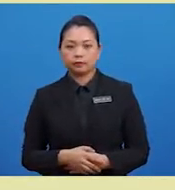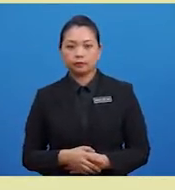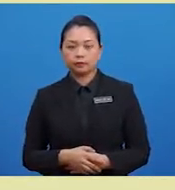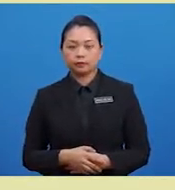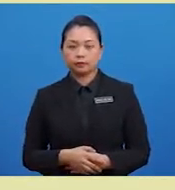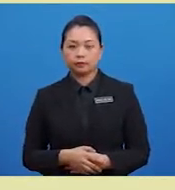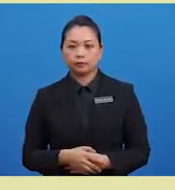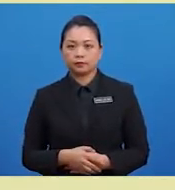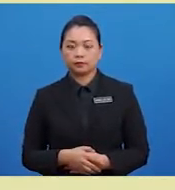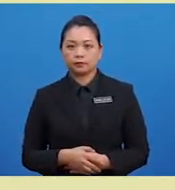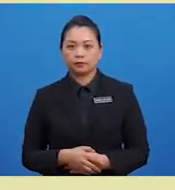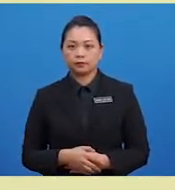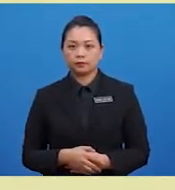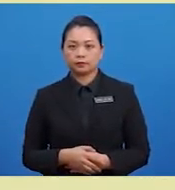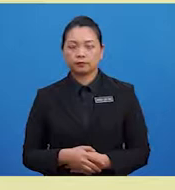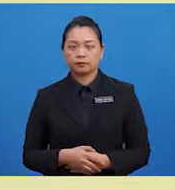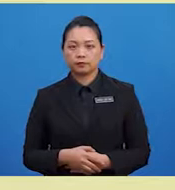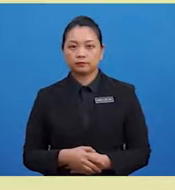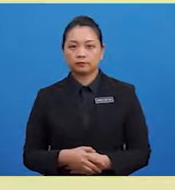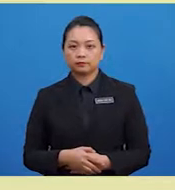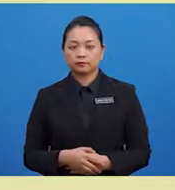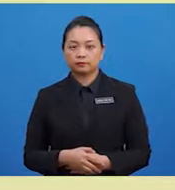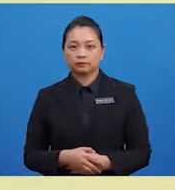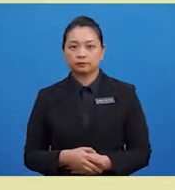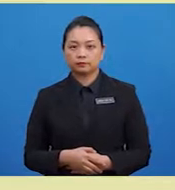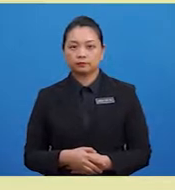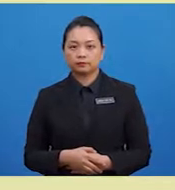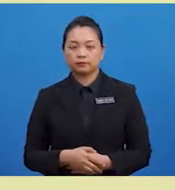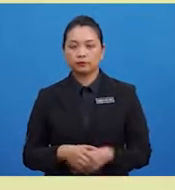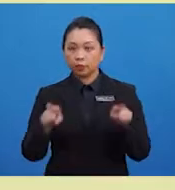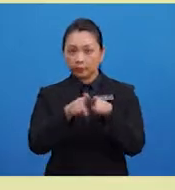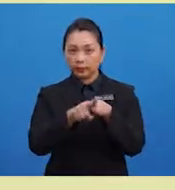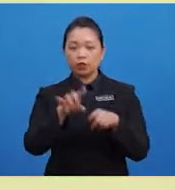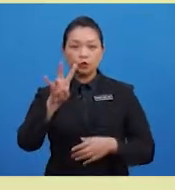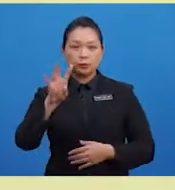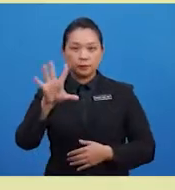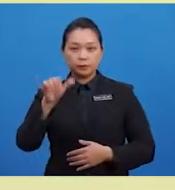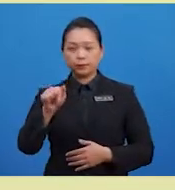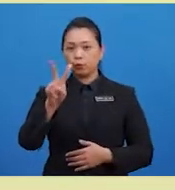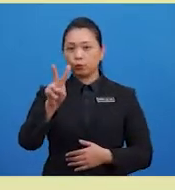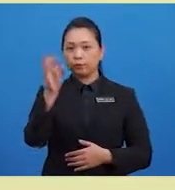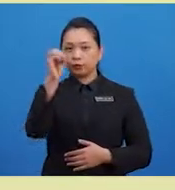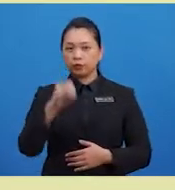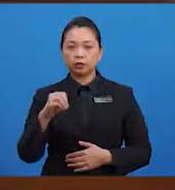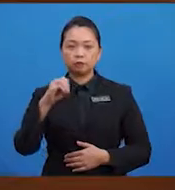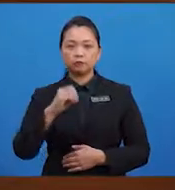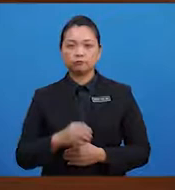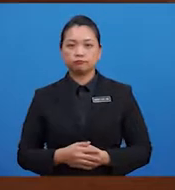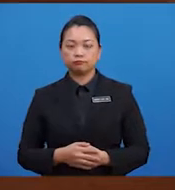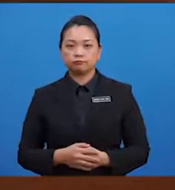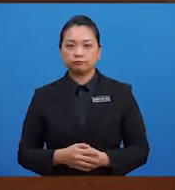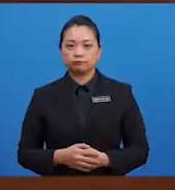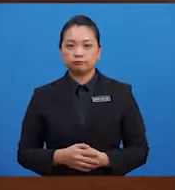dengan 105 didarabkan dengan 100 bersamaan dengan 75%.